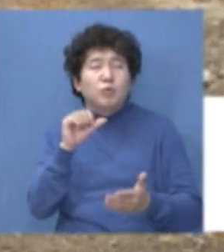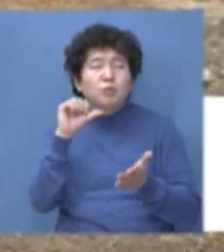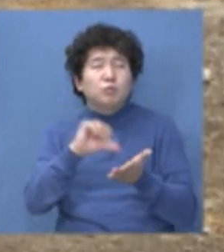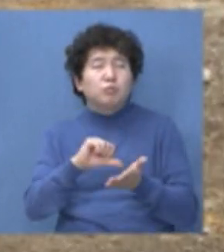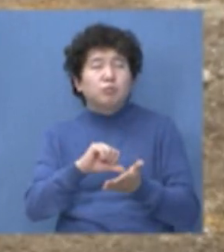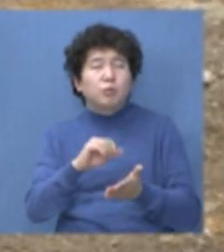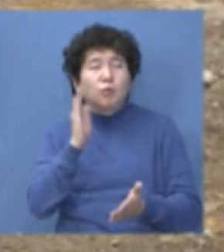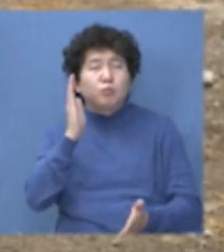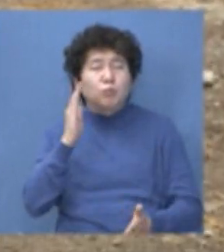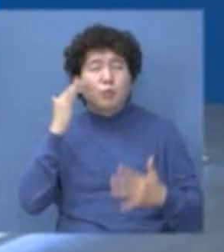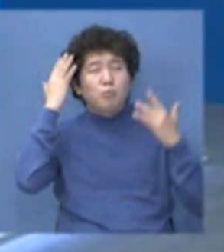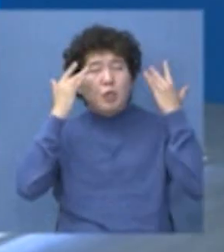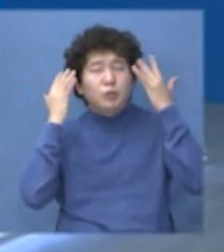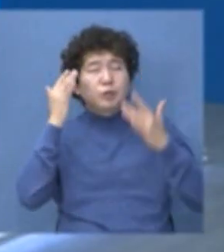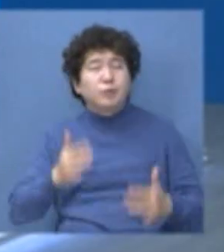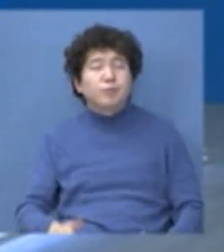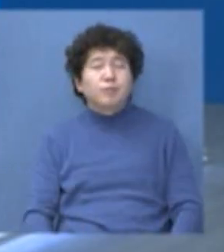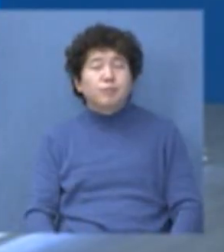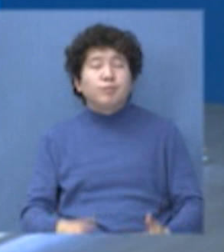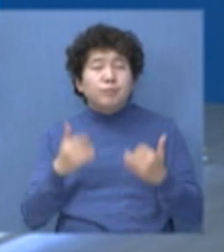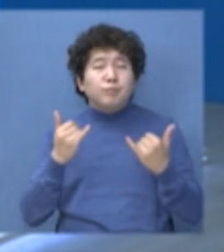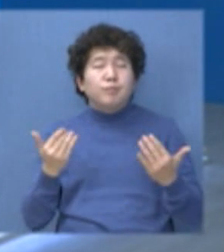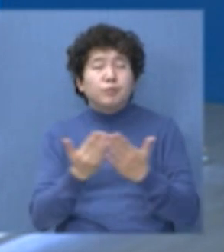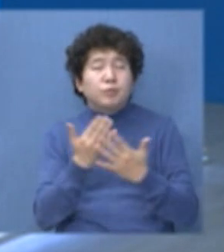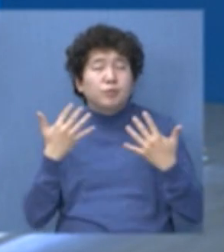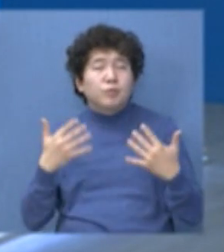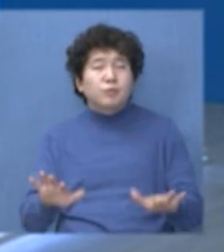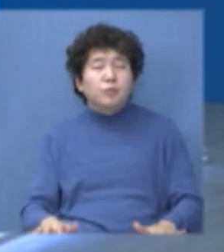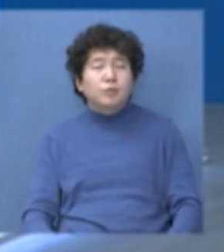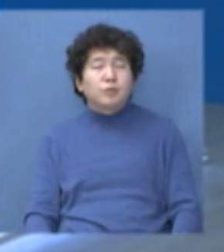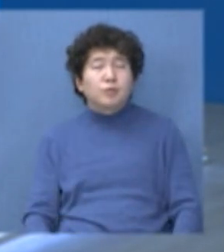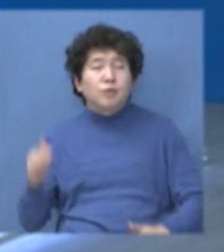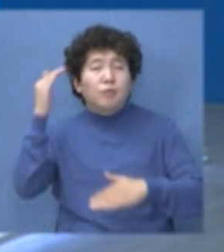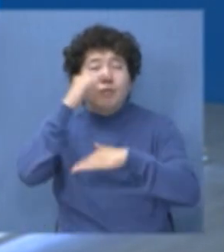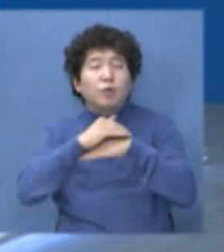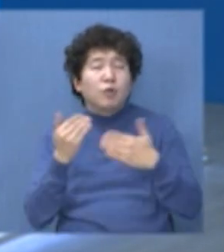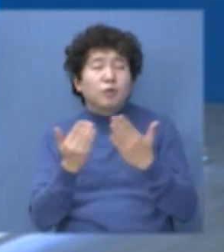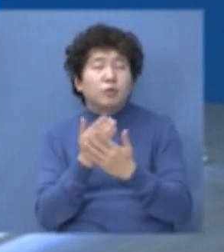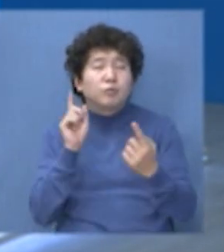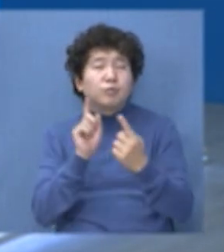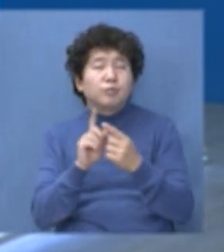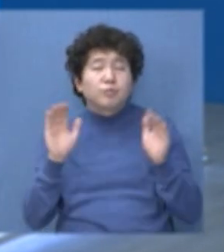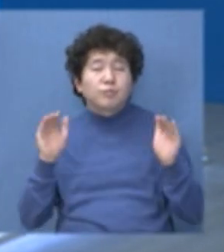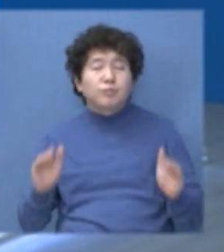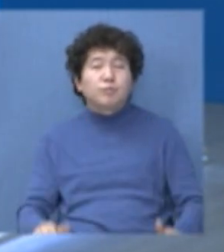дейді ол. Әзірге Айдар қызының айтар ақпараты осы. Кешкі жаңалықта жүздесейік.